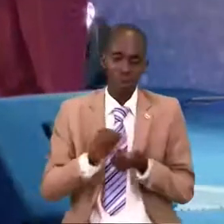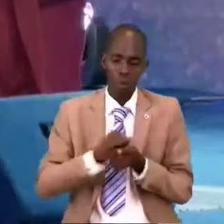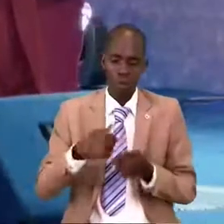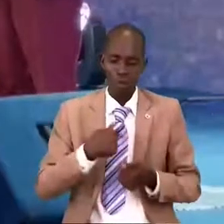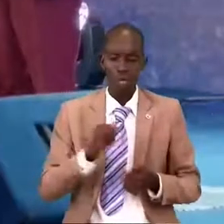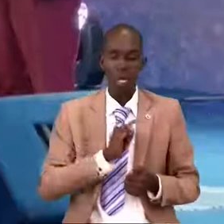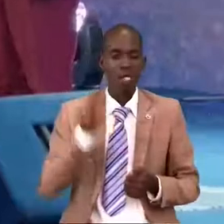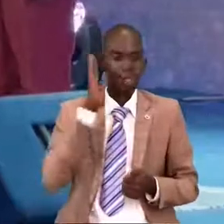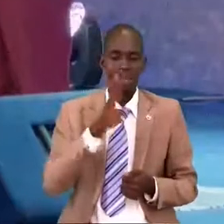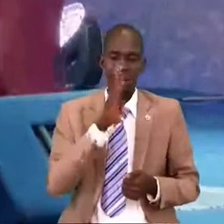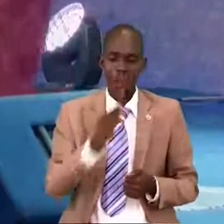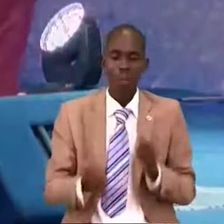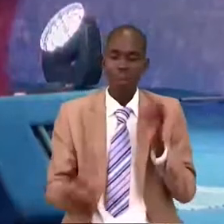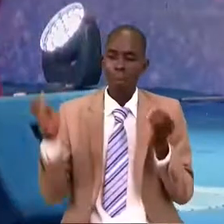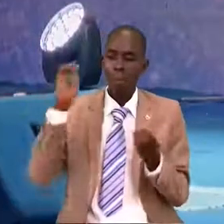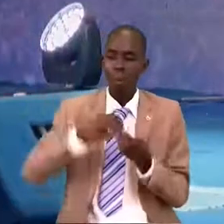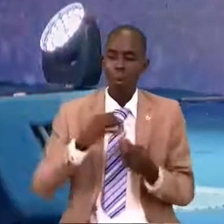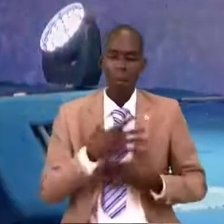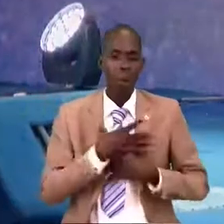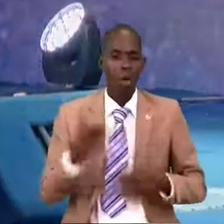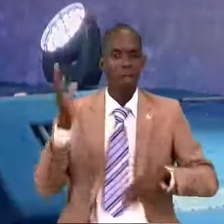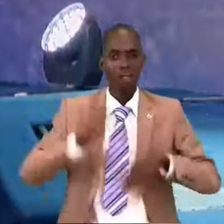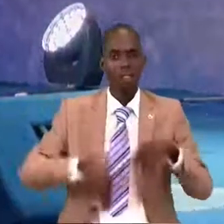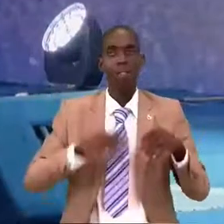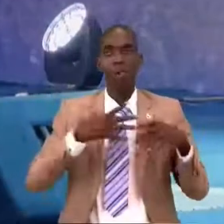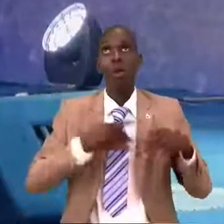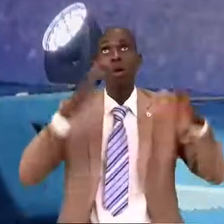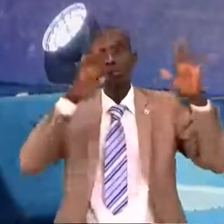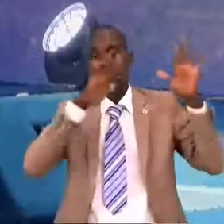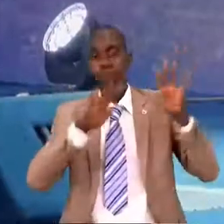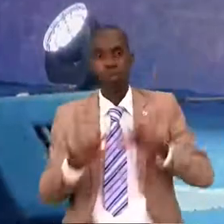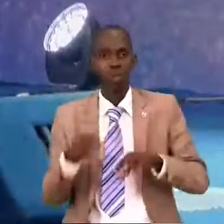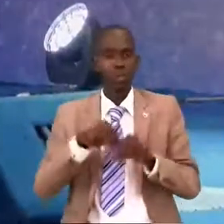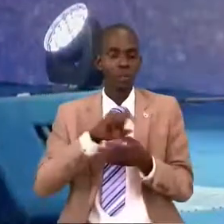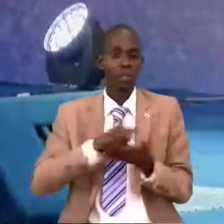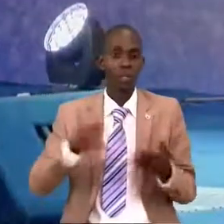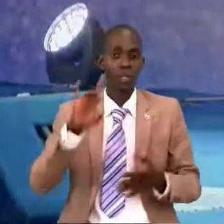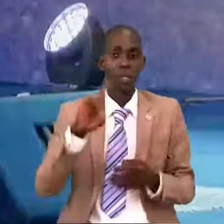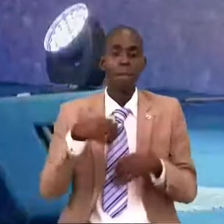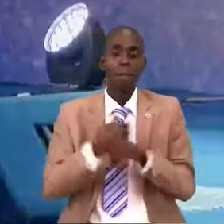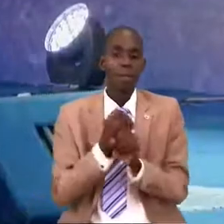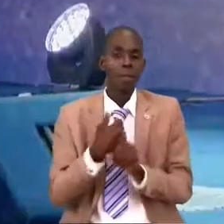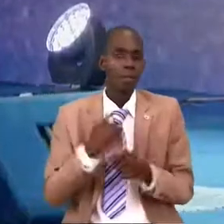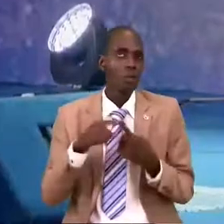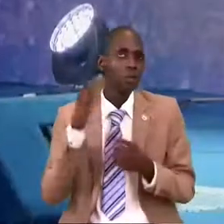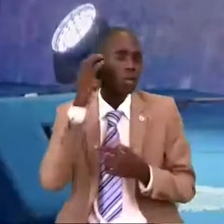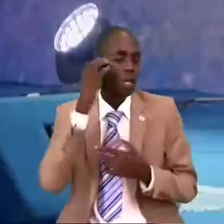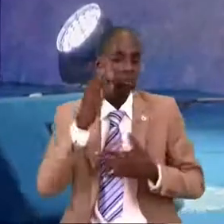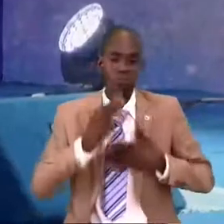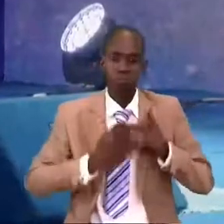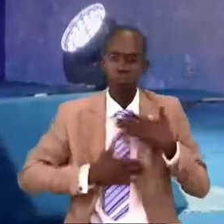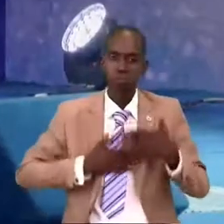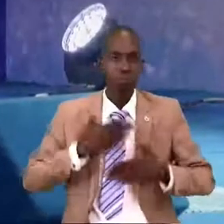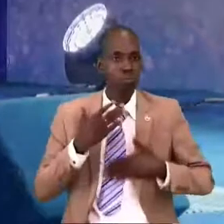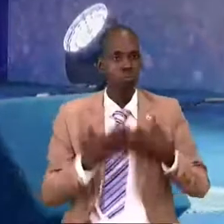Verset 10, annonce-moi l'allégresse et la joie, et les os que tu as brisés se